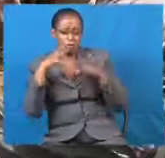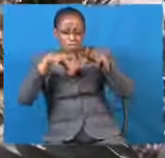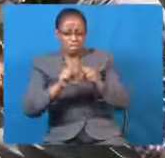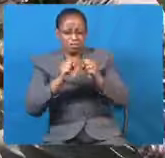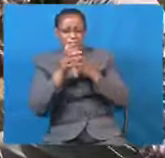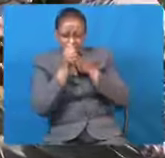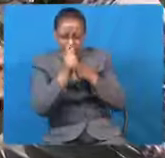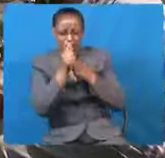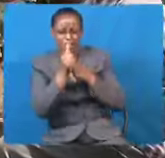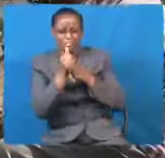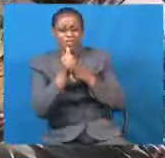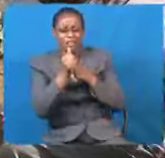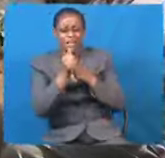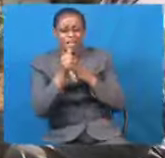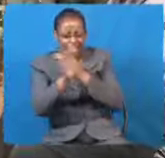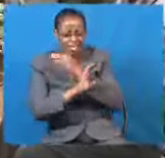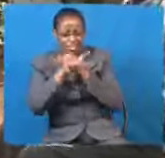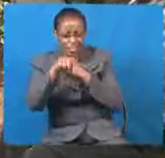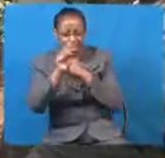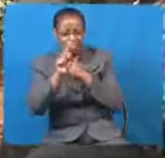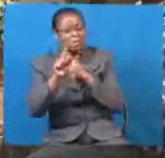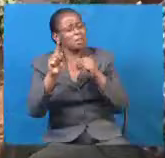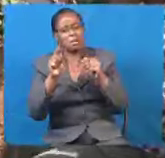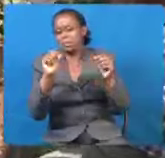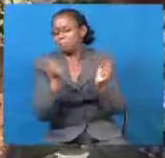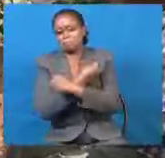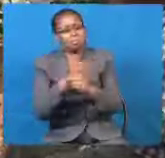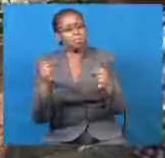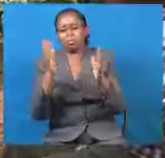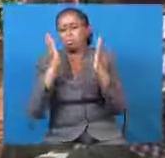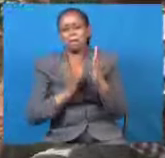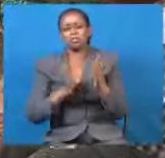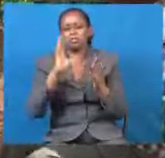mkis jita Wala niny wenye inama nisha kwamba hamwe